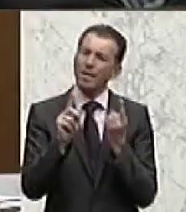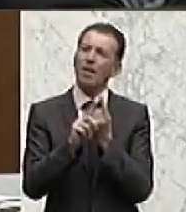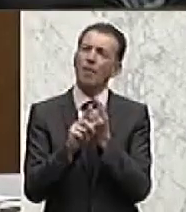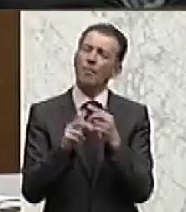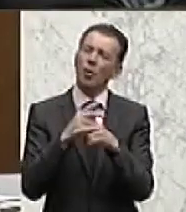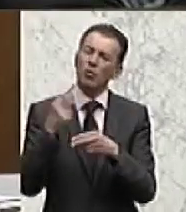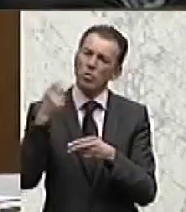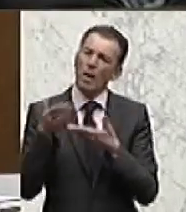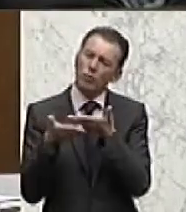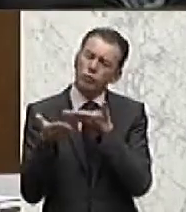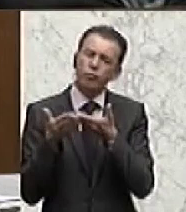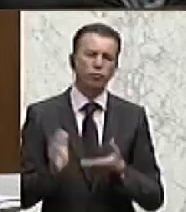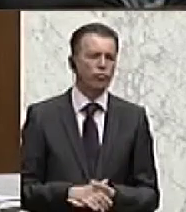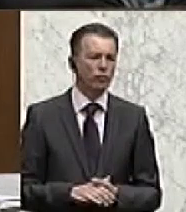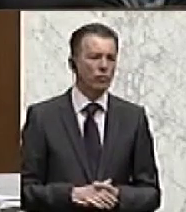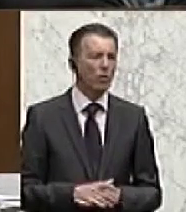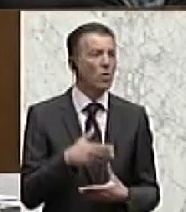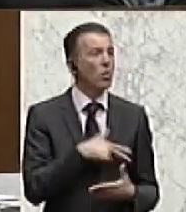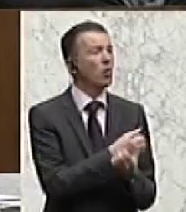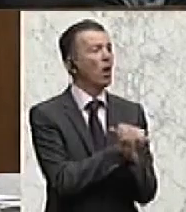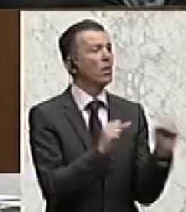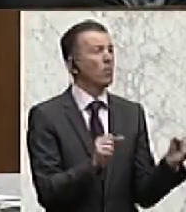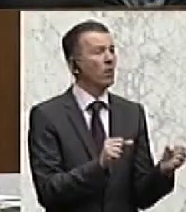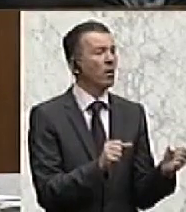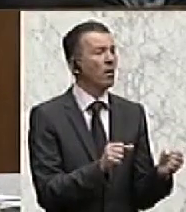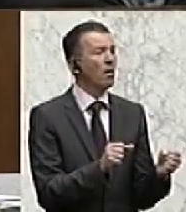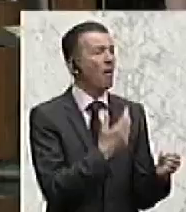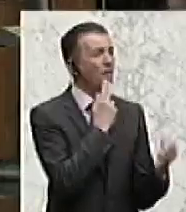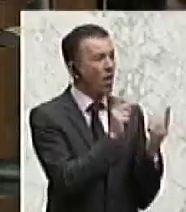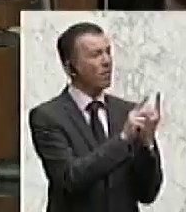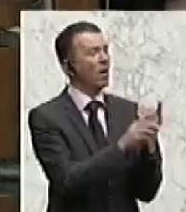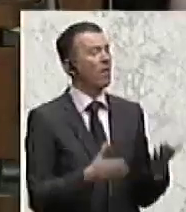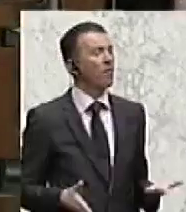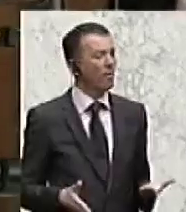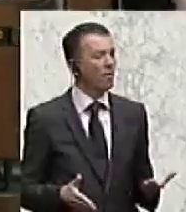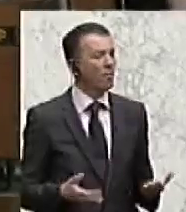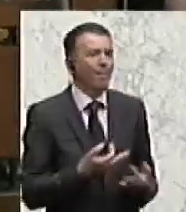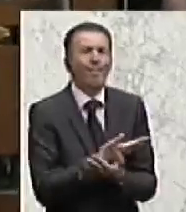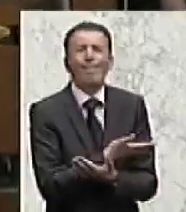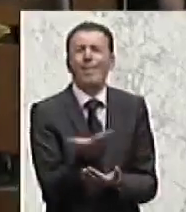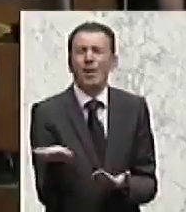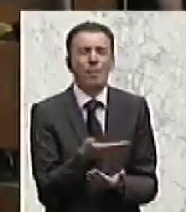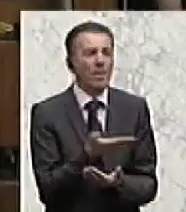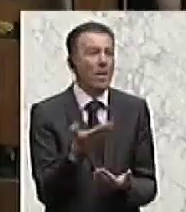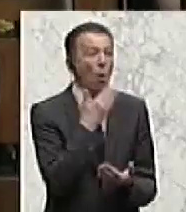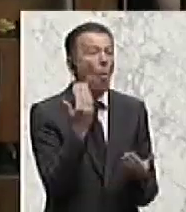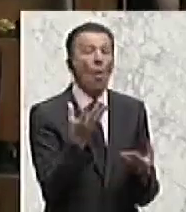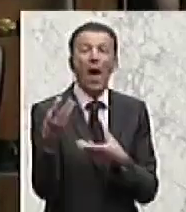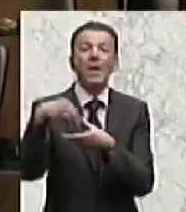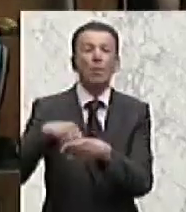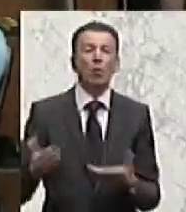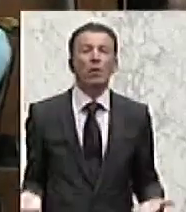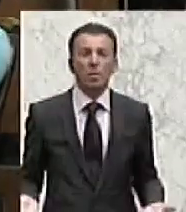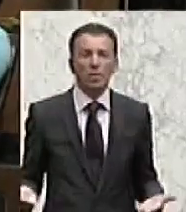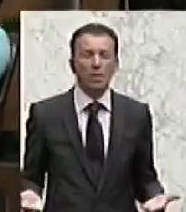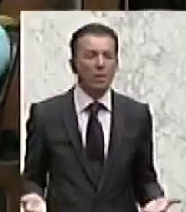wem, meine Damen und Herren von den Sozialdemokraten, reden denn Sie? Sie reden mit überhaupt niemandem, weil Sie überhaupt nicht einmal eingebunden sind. Sie sind hier